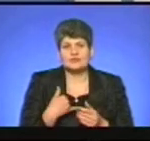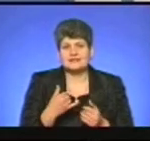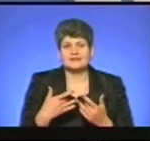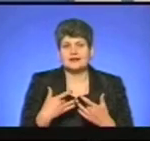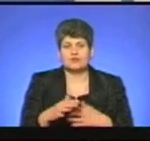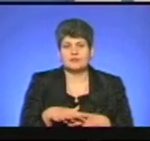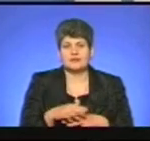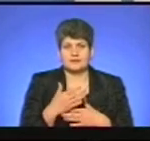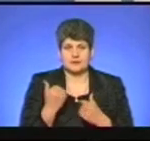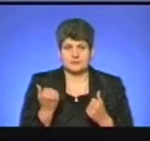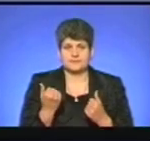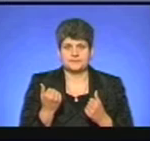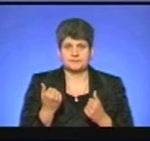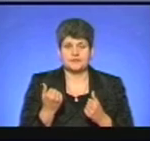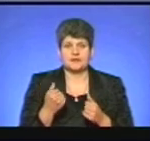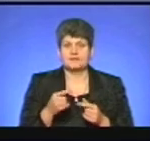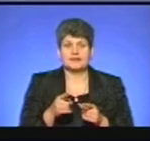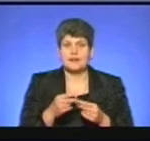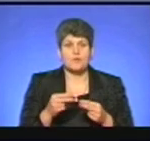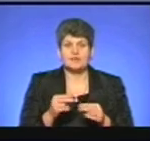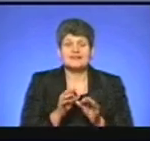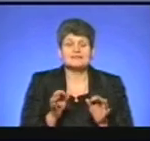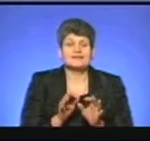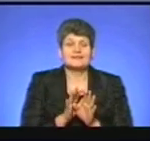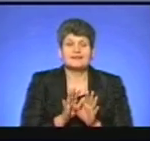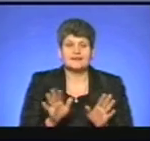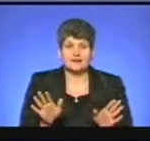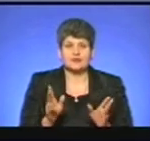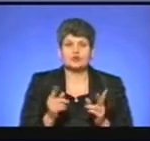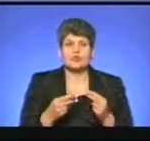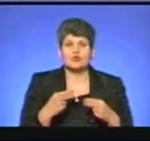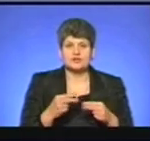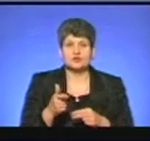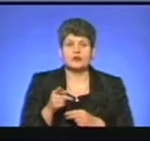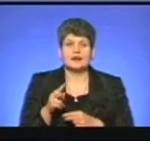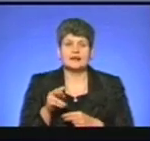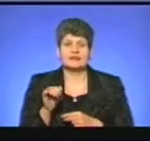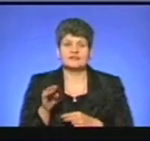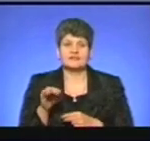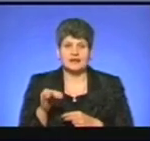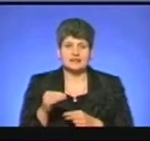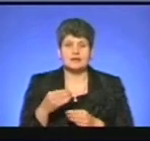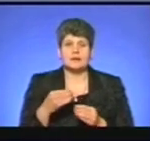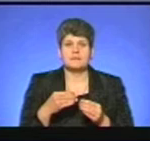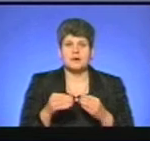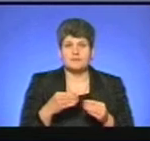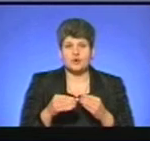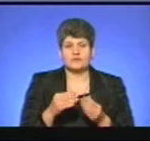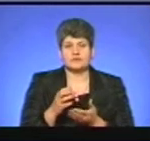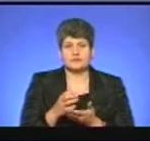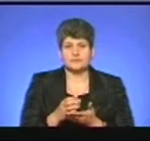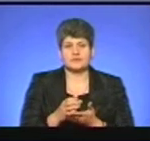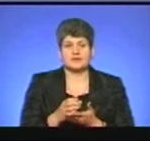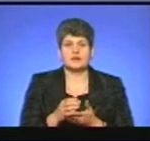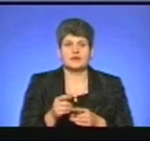майдані немає. В стіклі в нас алкоголь також не продається ніякий. В нас, якщо продається, то глінтвейн в стаканчиках паперових, так само тепле пиво, грок